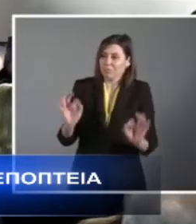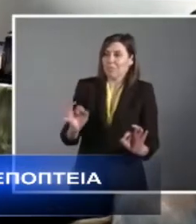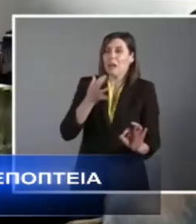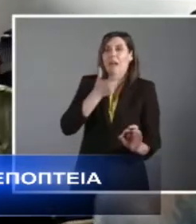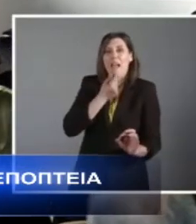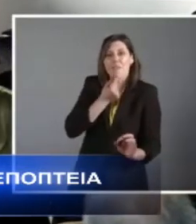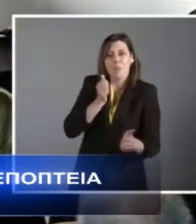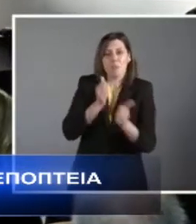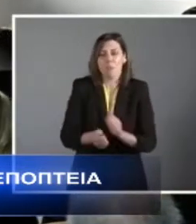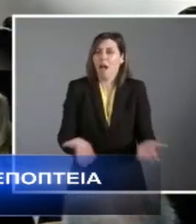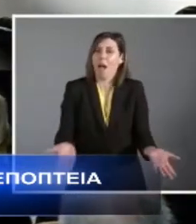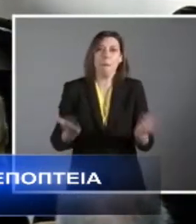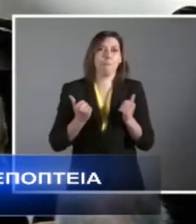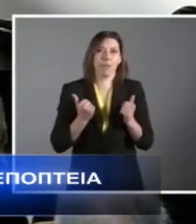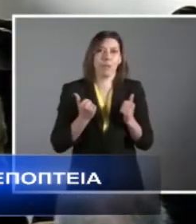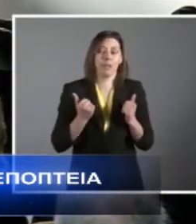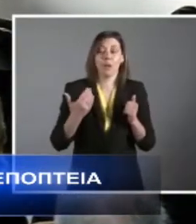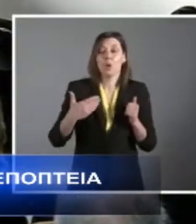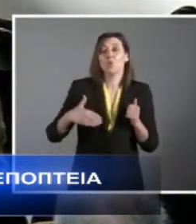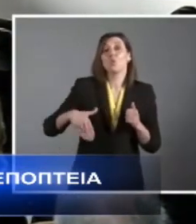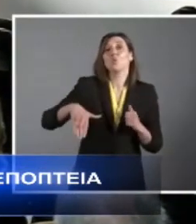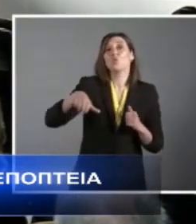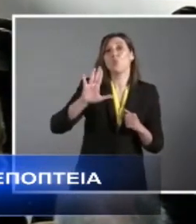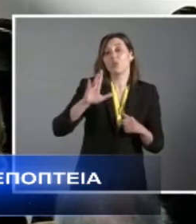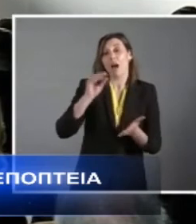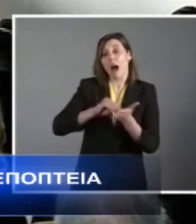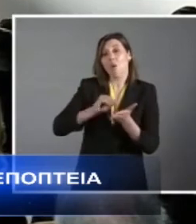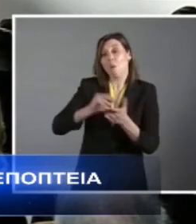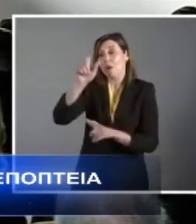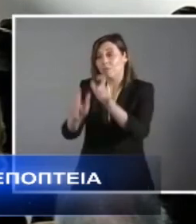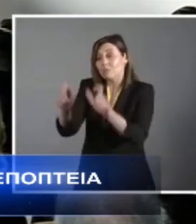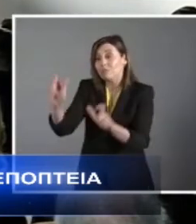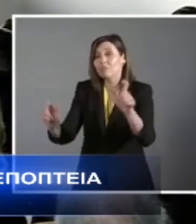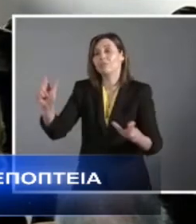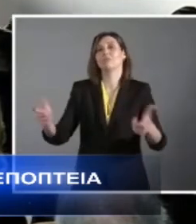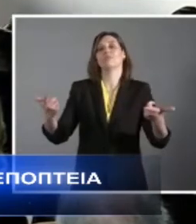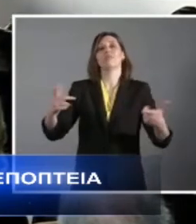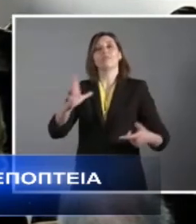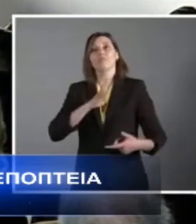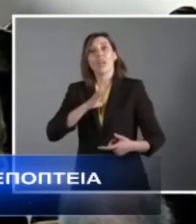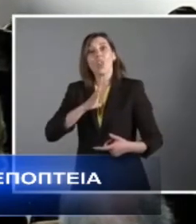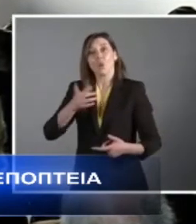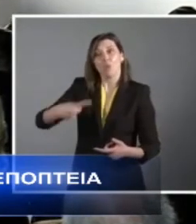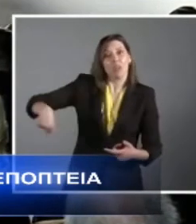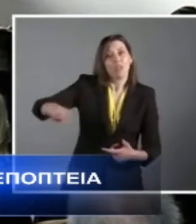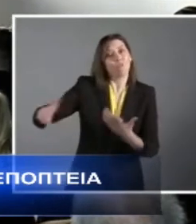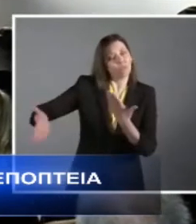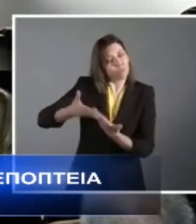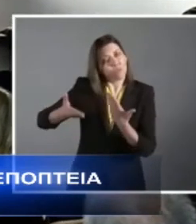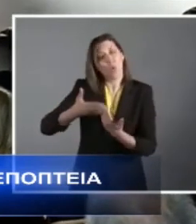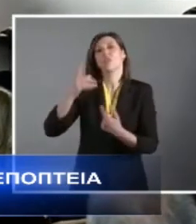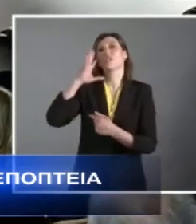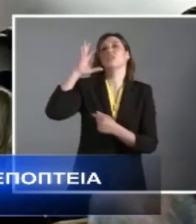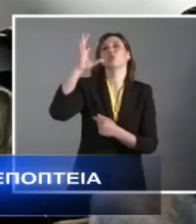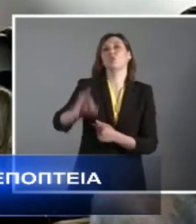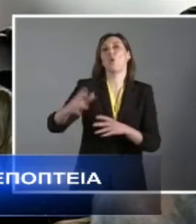τα πρόσωπα, στα οποία, χάρη στα οποία σταθήκαμε όρθιοι σε τόσες αλλεπάλληλες δοκιμασίες. Ναι, έχεις δίκιο,